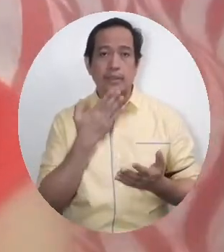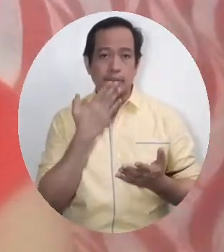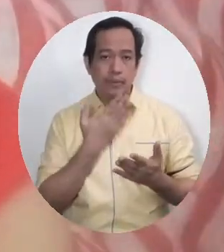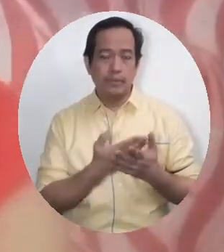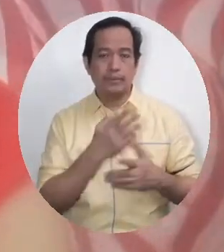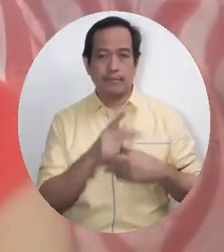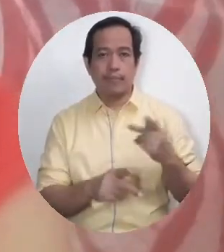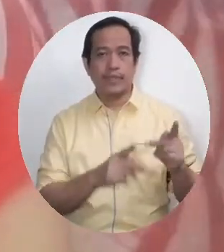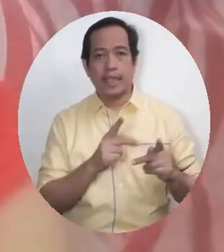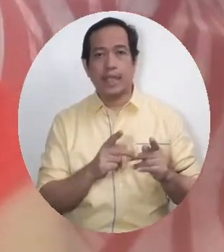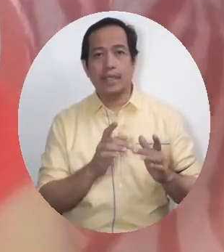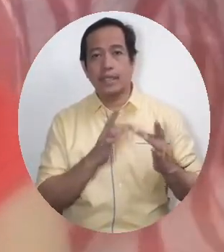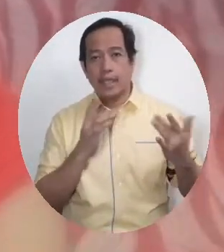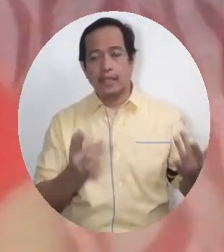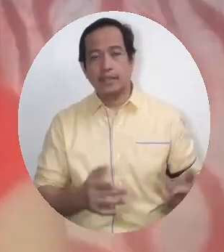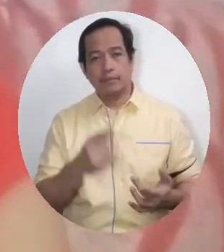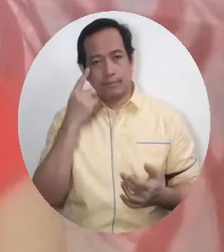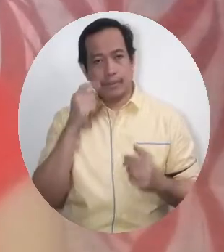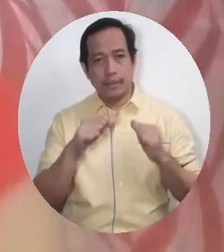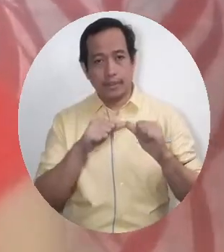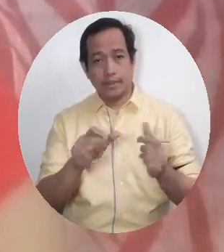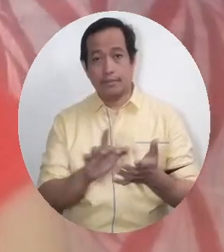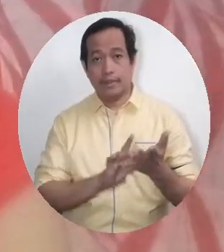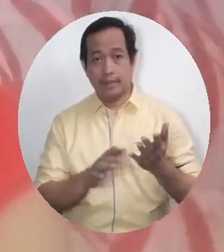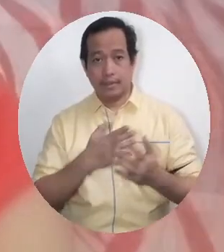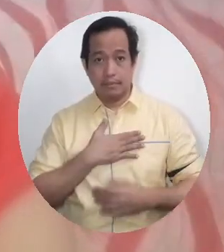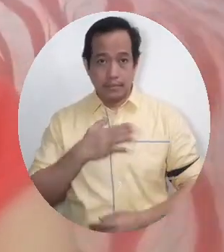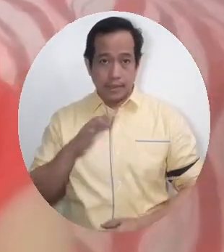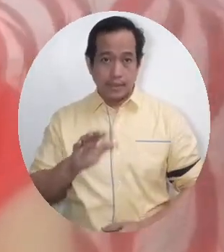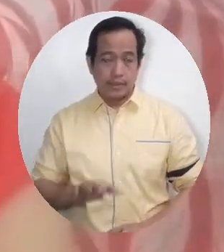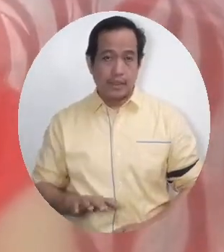aming mabubuting puso para po sa tuluyang gamutan ng aking anak.